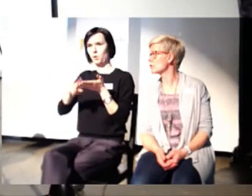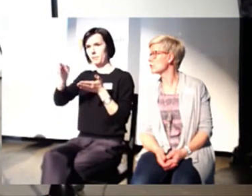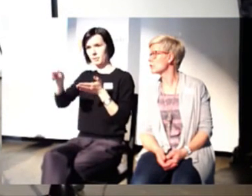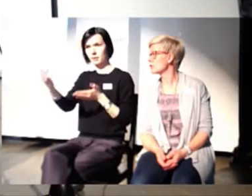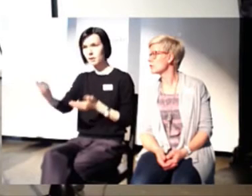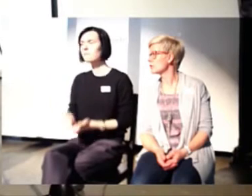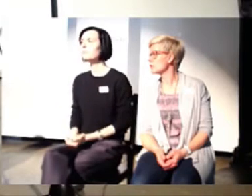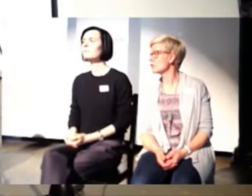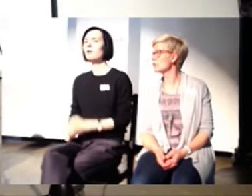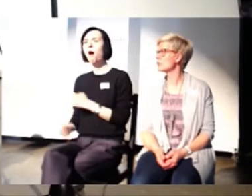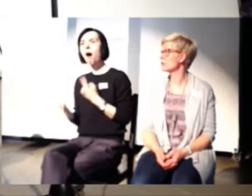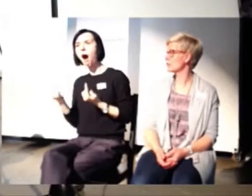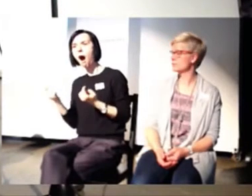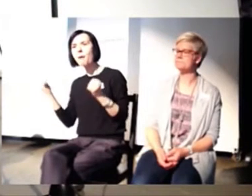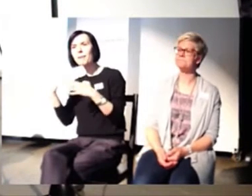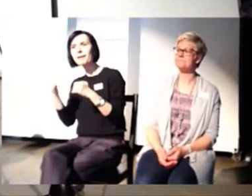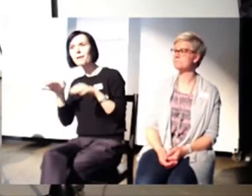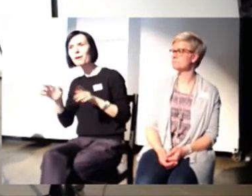Minulla on neljä paikalla.